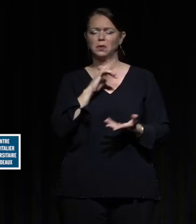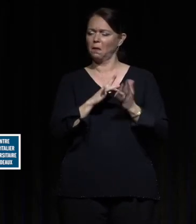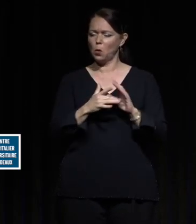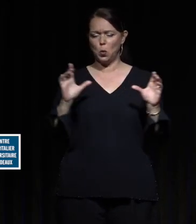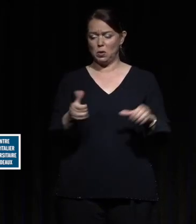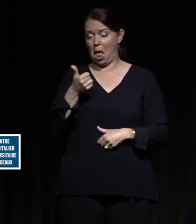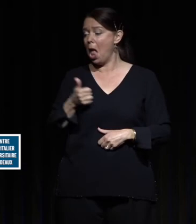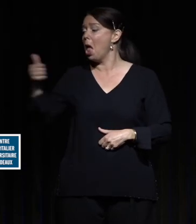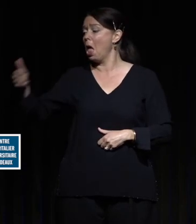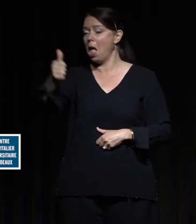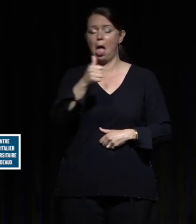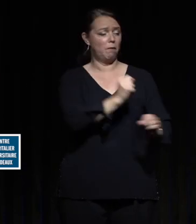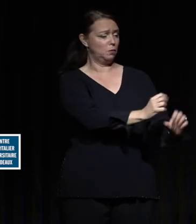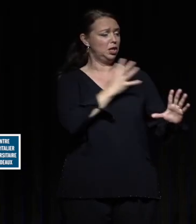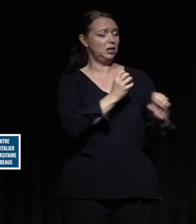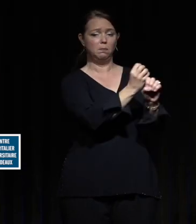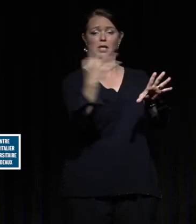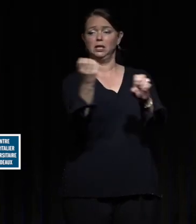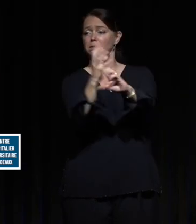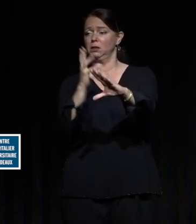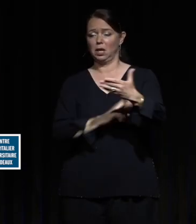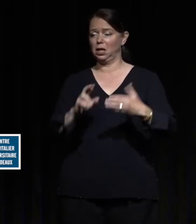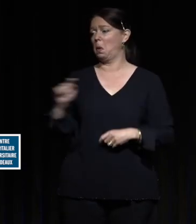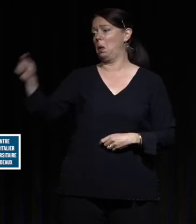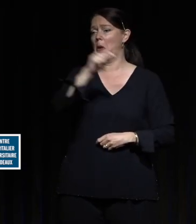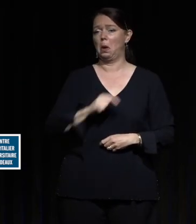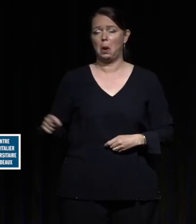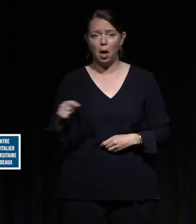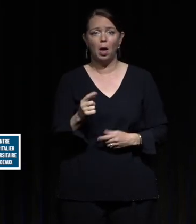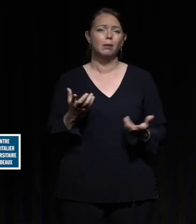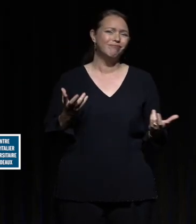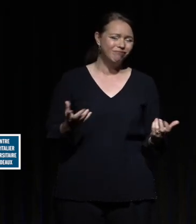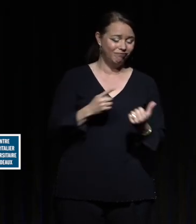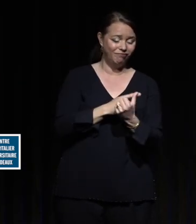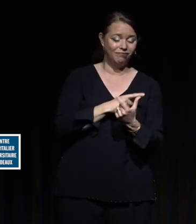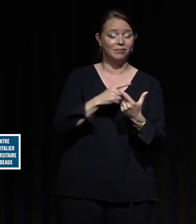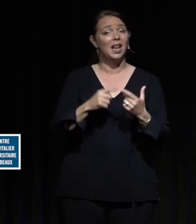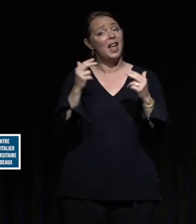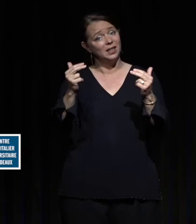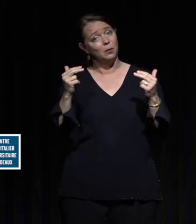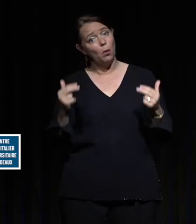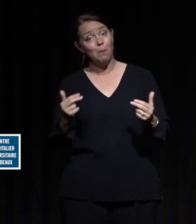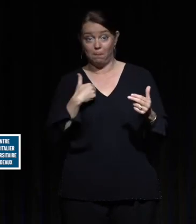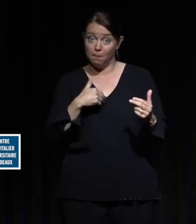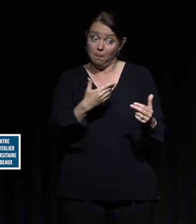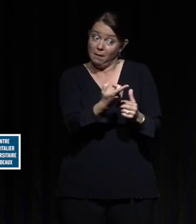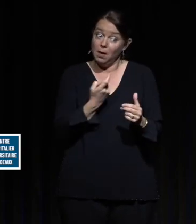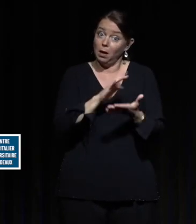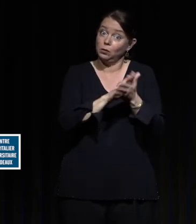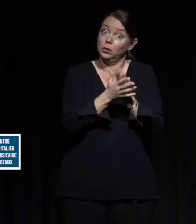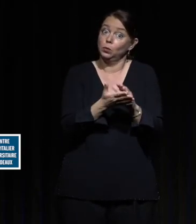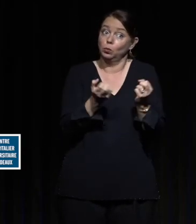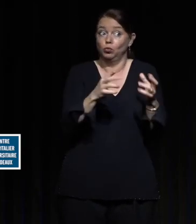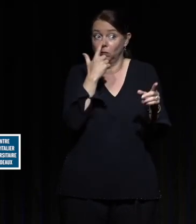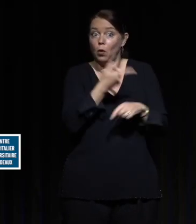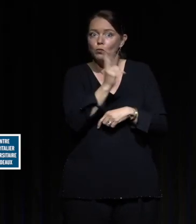voir dans les régions pour ça, à un niveau, grâce aux associations, sans doute, à un